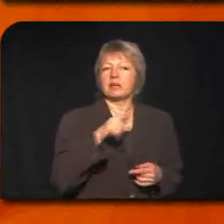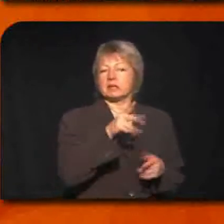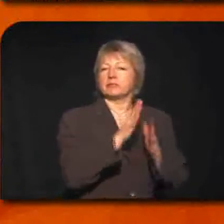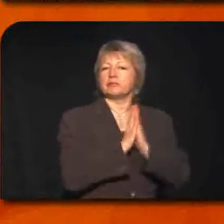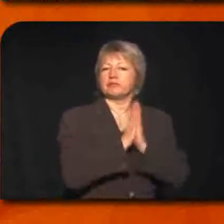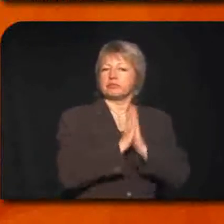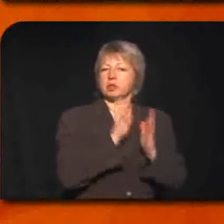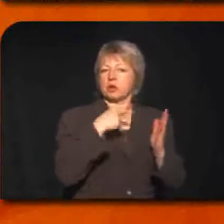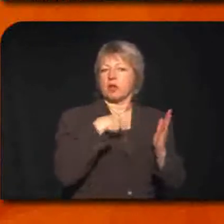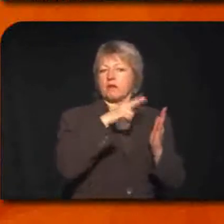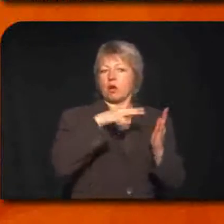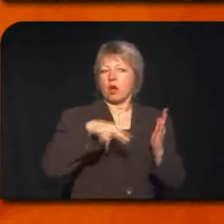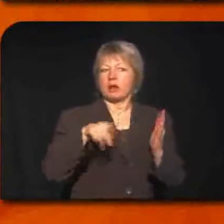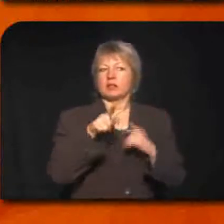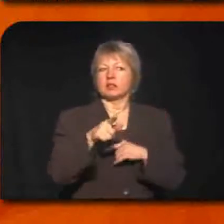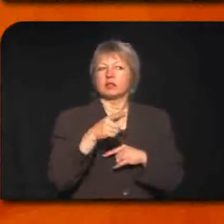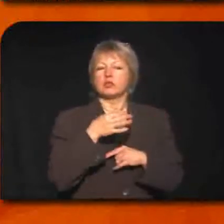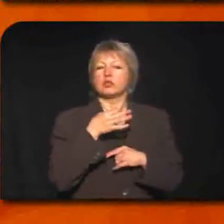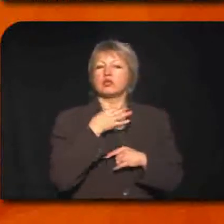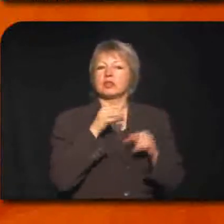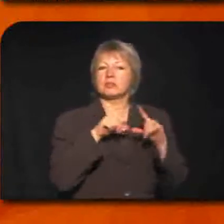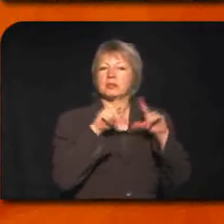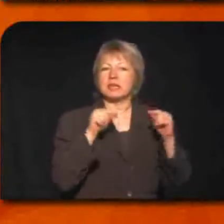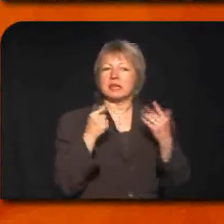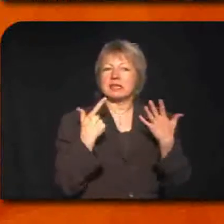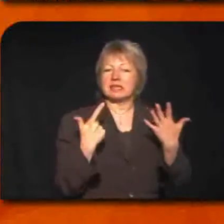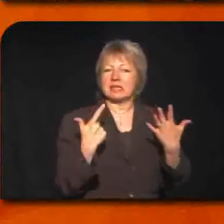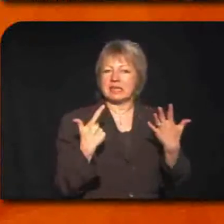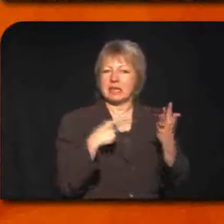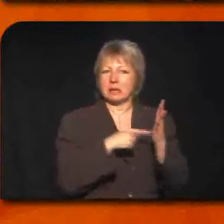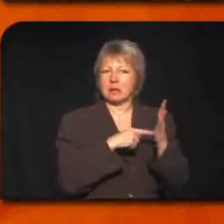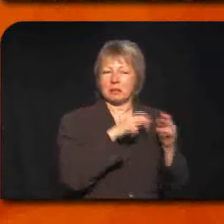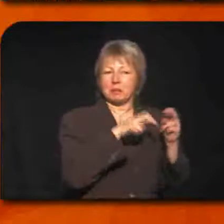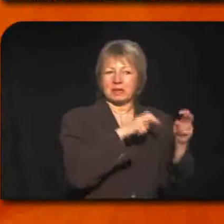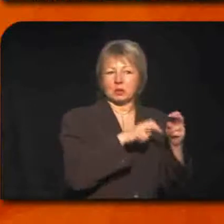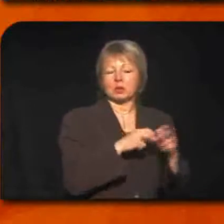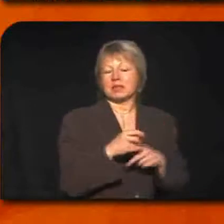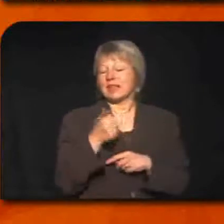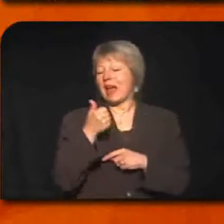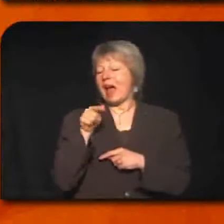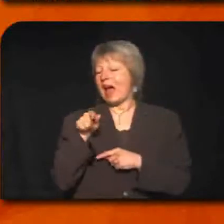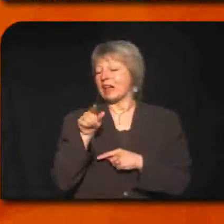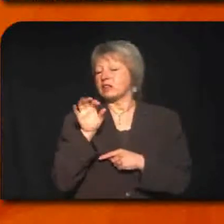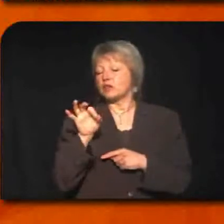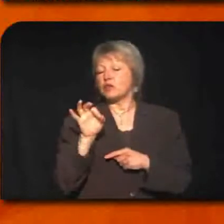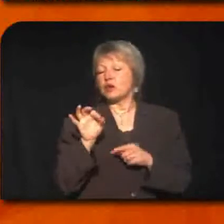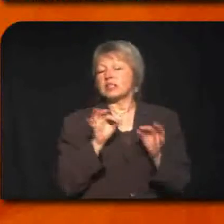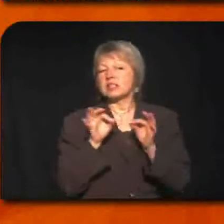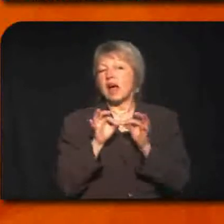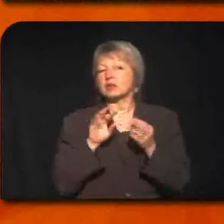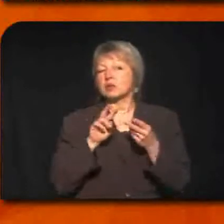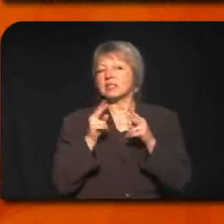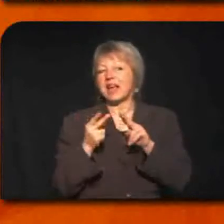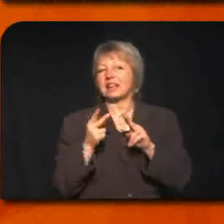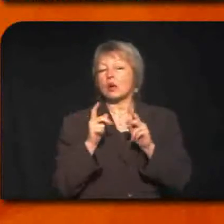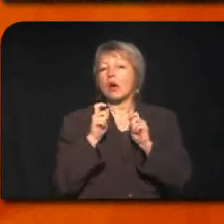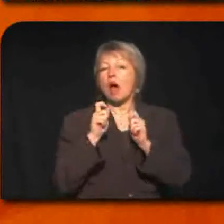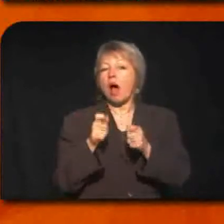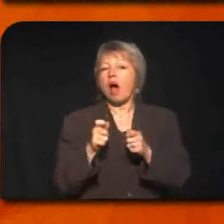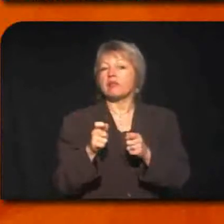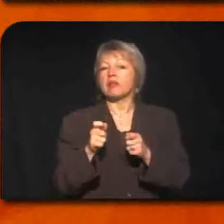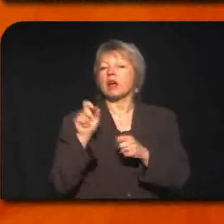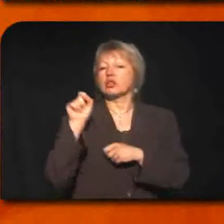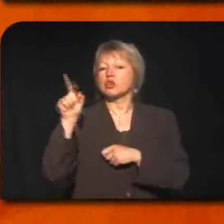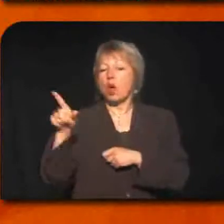Stimmzettel 7 wird verwendet die 1 ist für satzungsänderungsantrag 12 die zwei ist